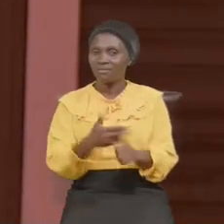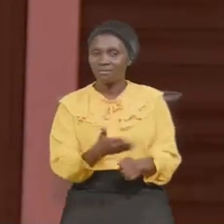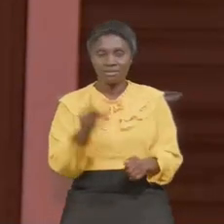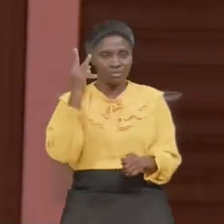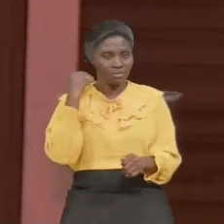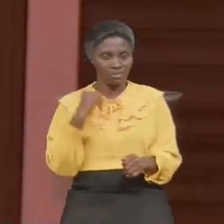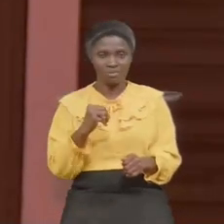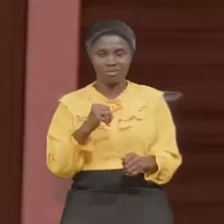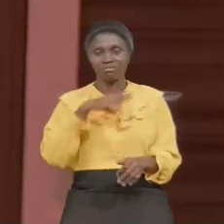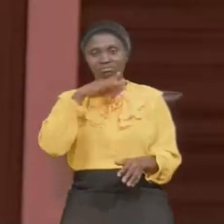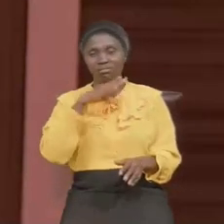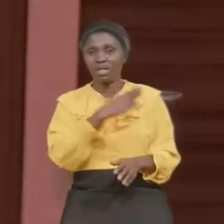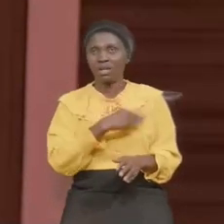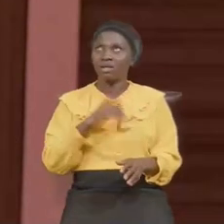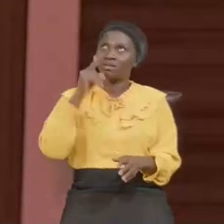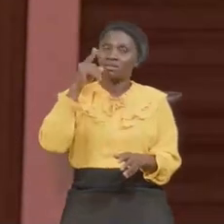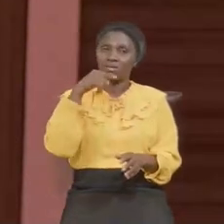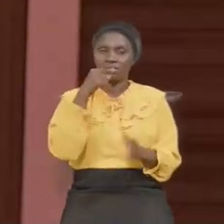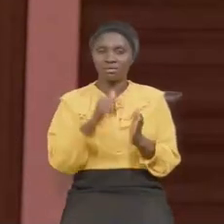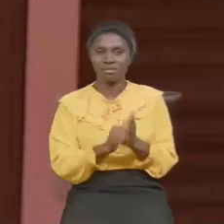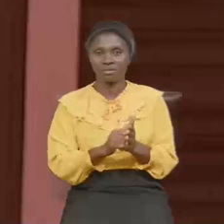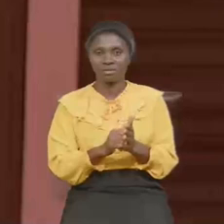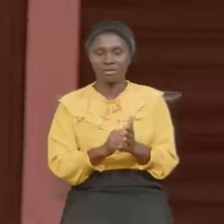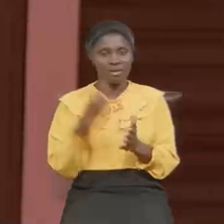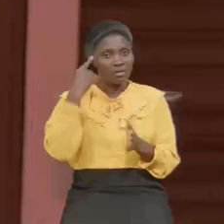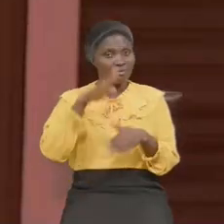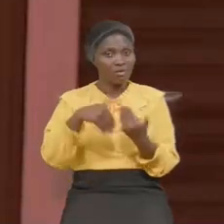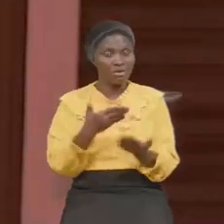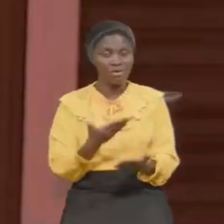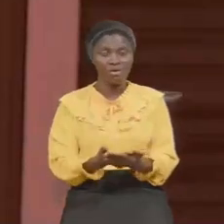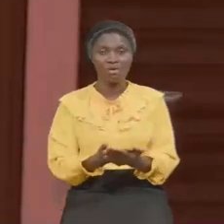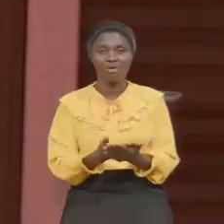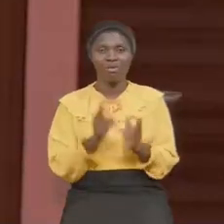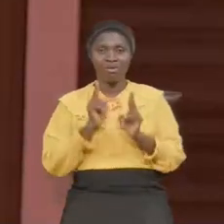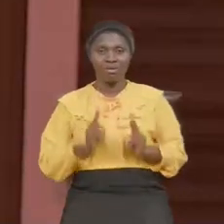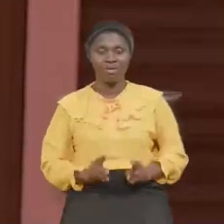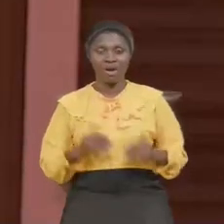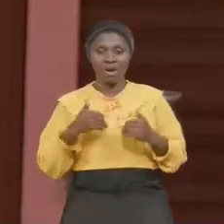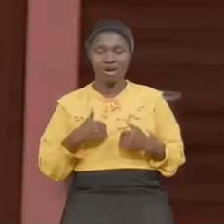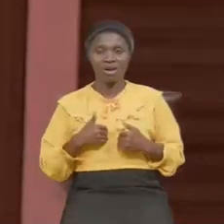toute chair avait corrompu sa voix sur la terre.